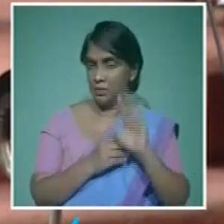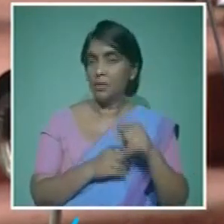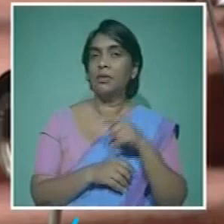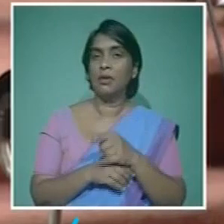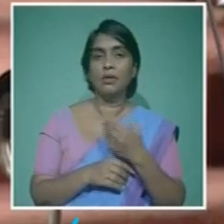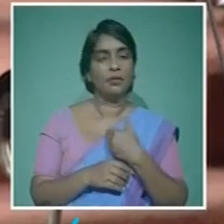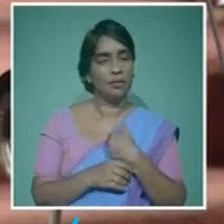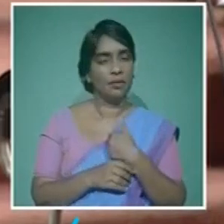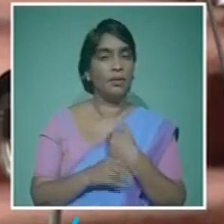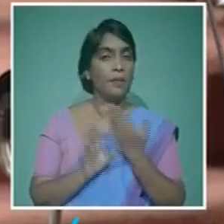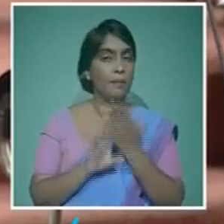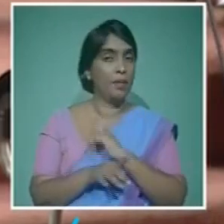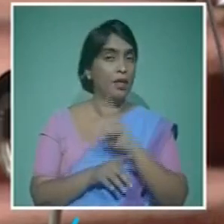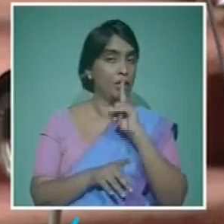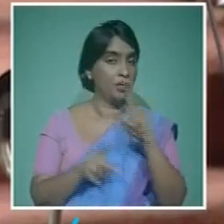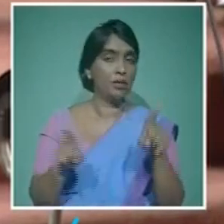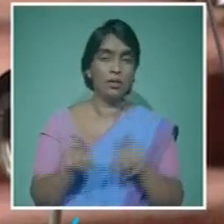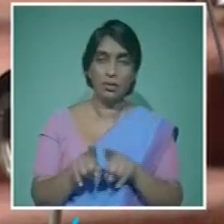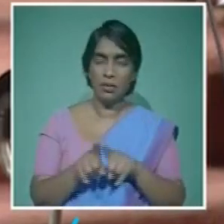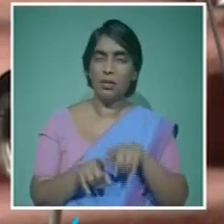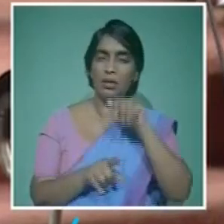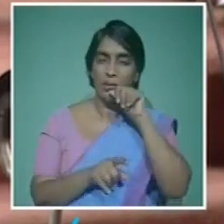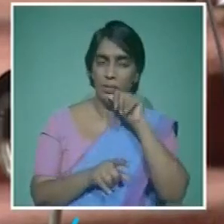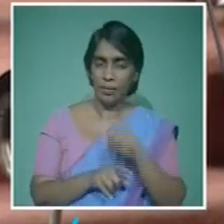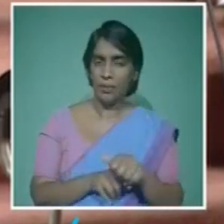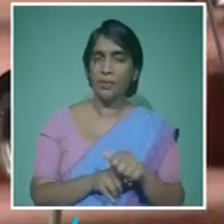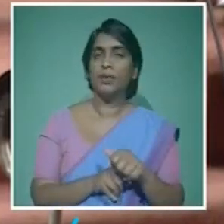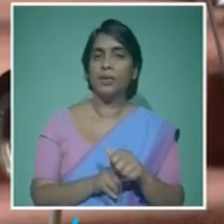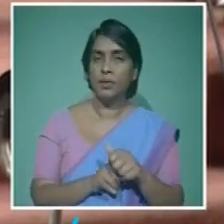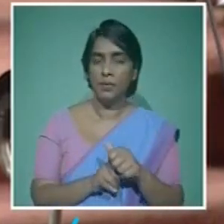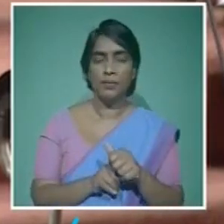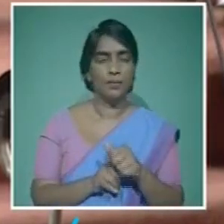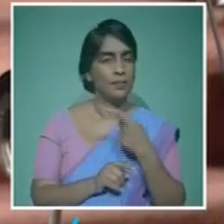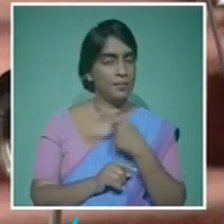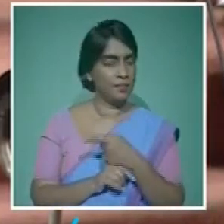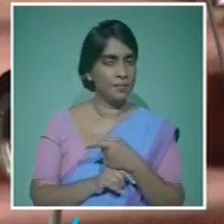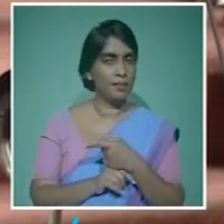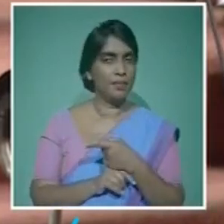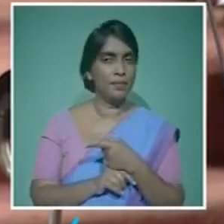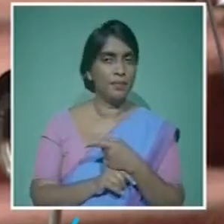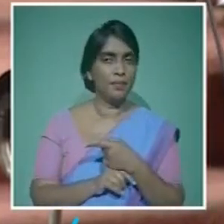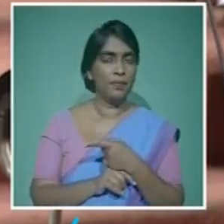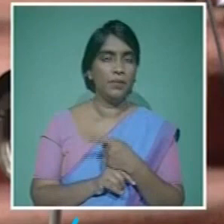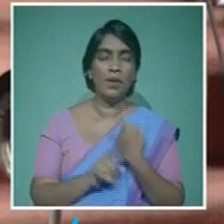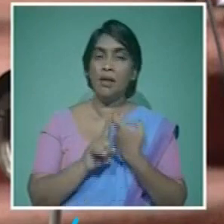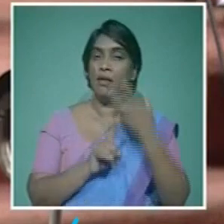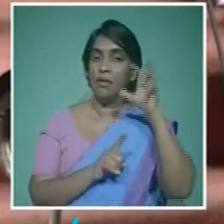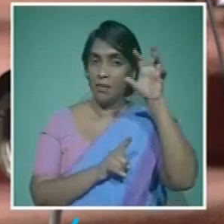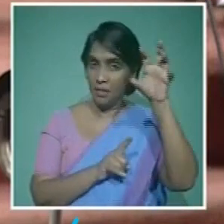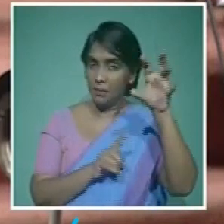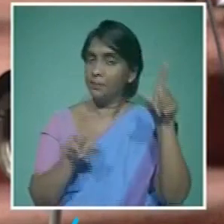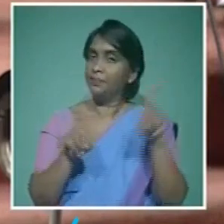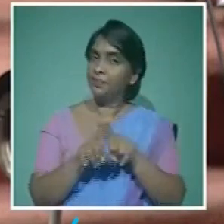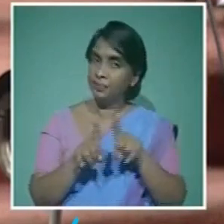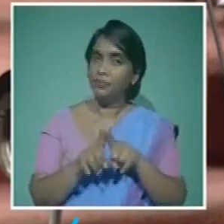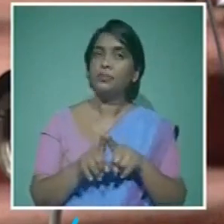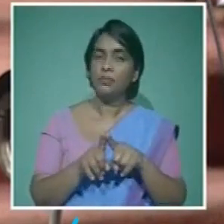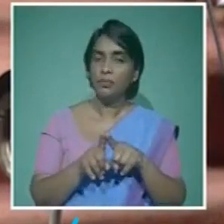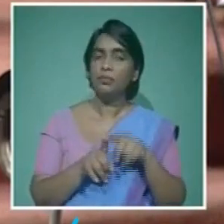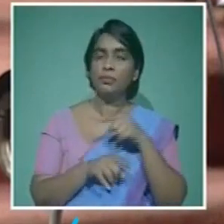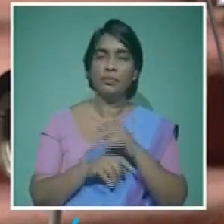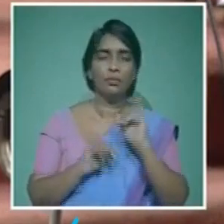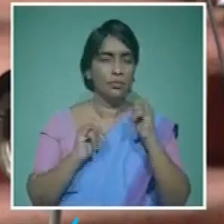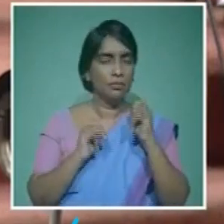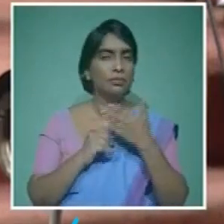போல அந்த பிராந்தியங்களில் ஒன்றியமோ அல்லது சமஷ்டி முறையிலோ ஏதோ ஒரு முறையிலே